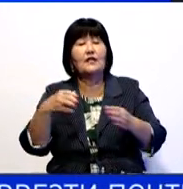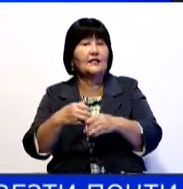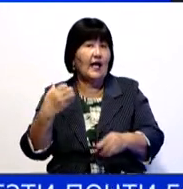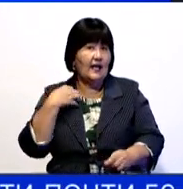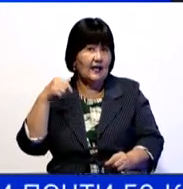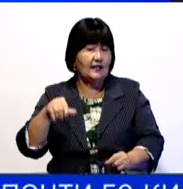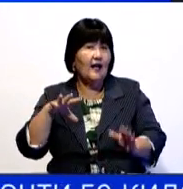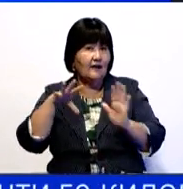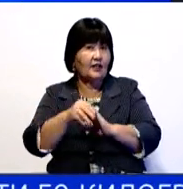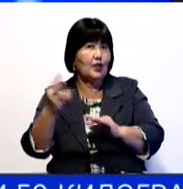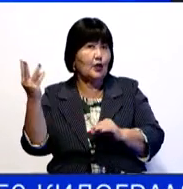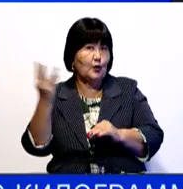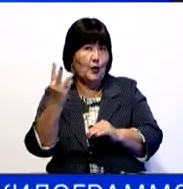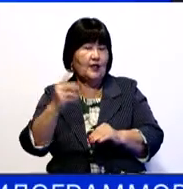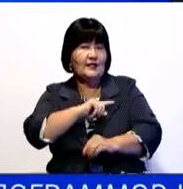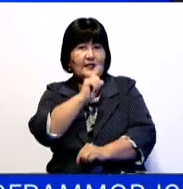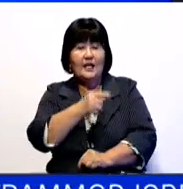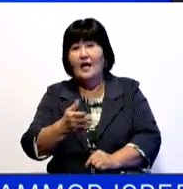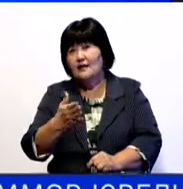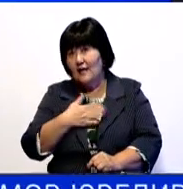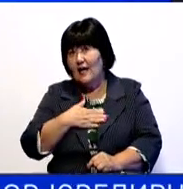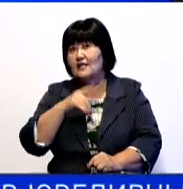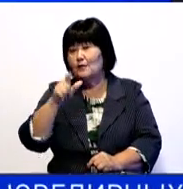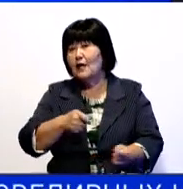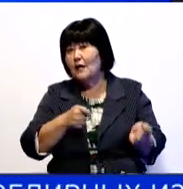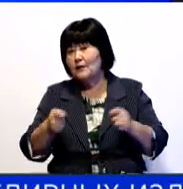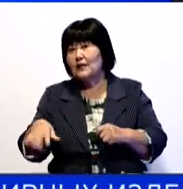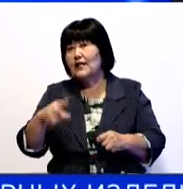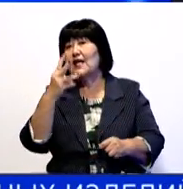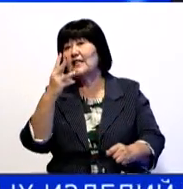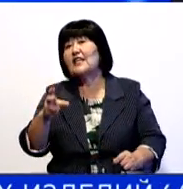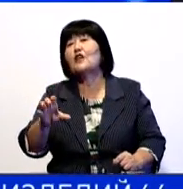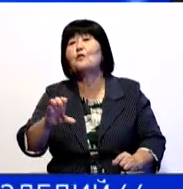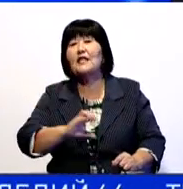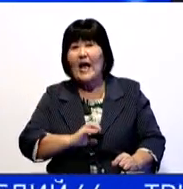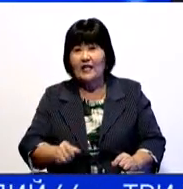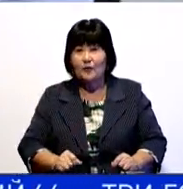Кызылорды вошли в тройку сильнейших. Наши дзюдоисты принесли стране 3 медали.